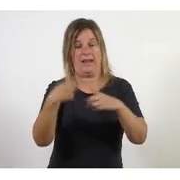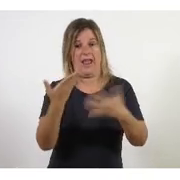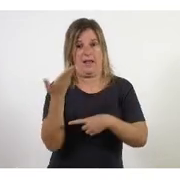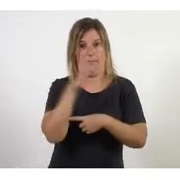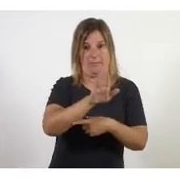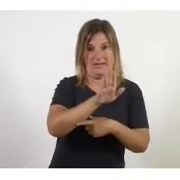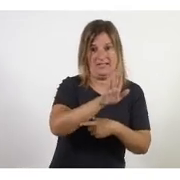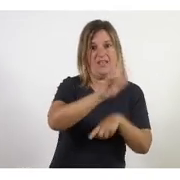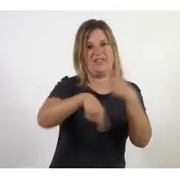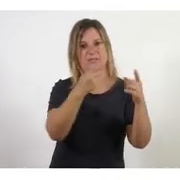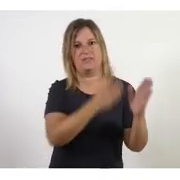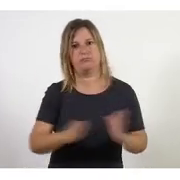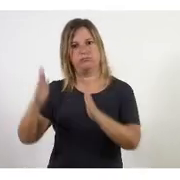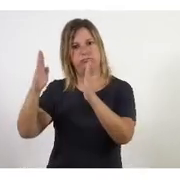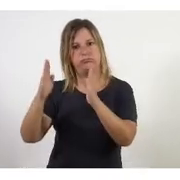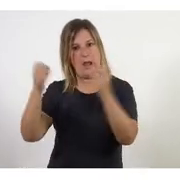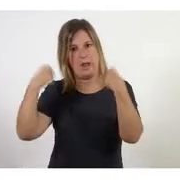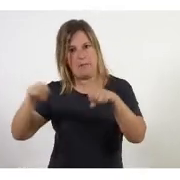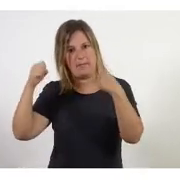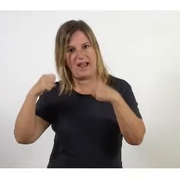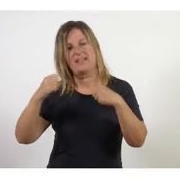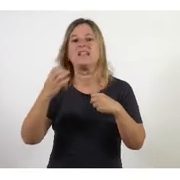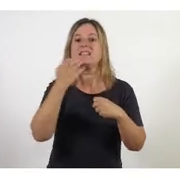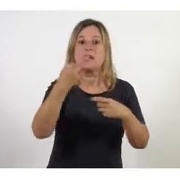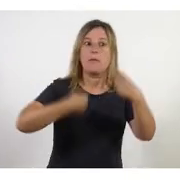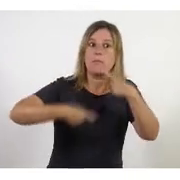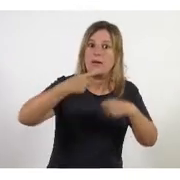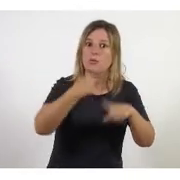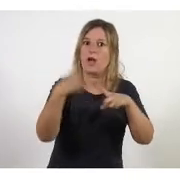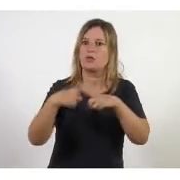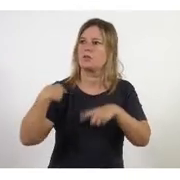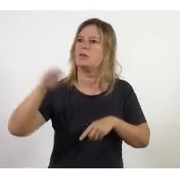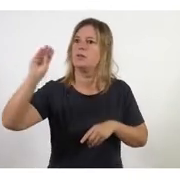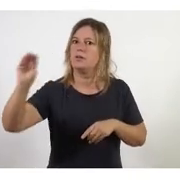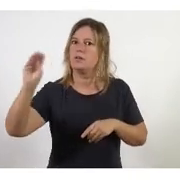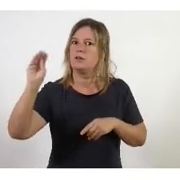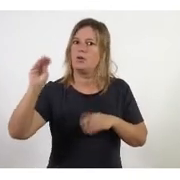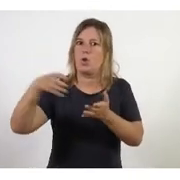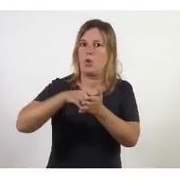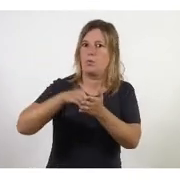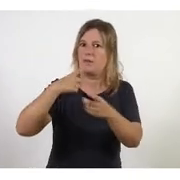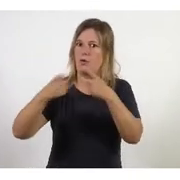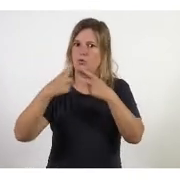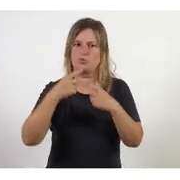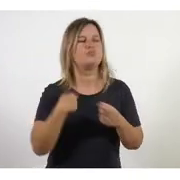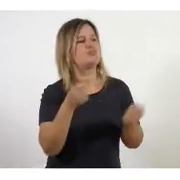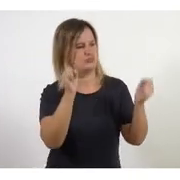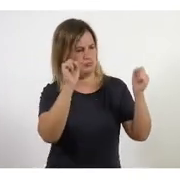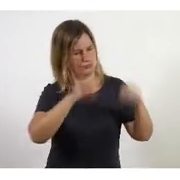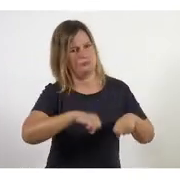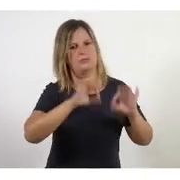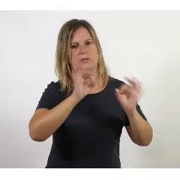després més pràctica. Sí. Si et sembla bé, t'aturo i et faig la consulta o el dubte que pugui sorgir. Cap